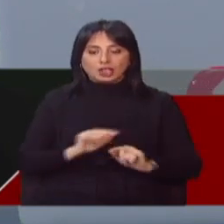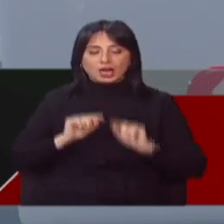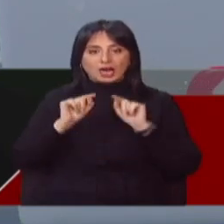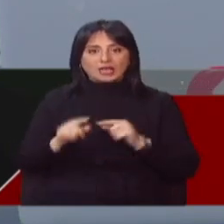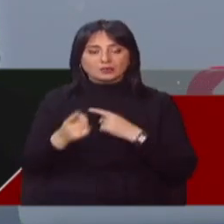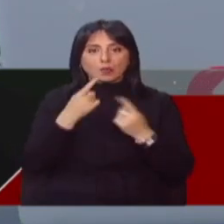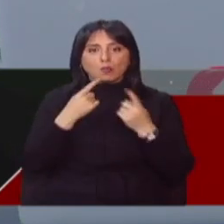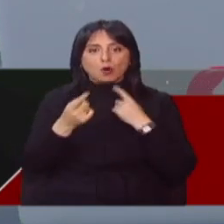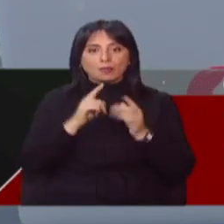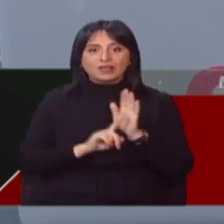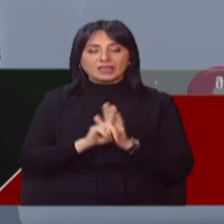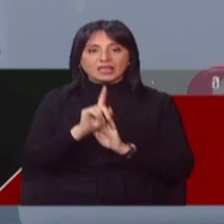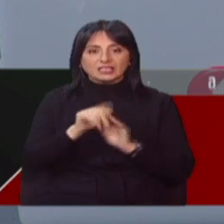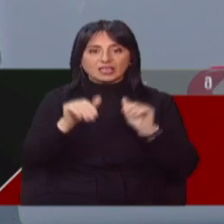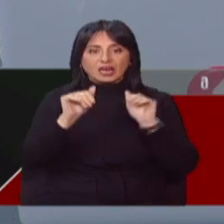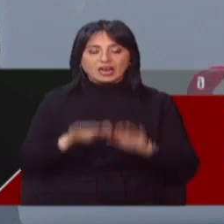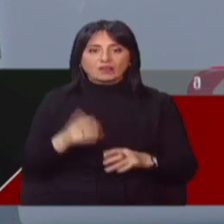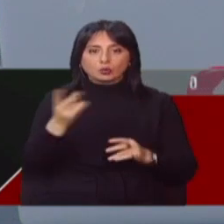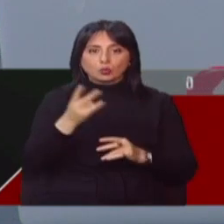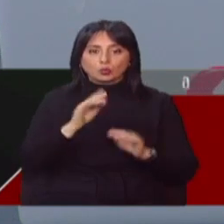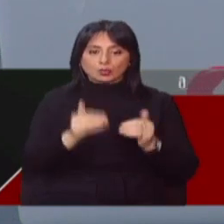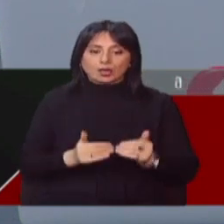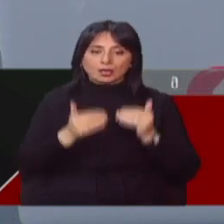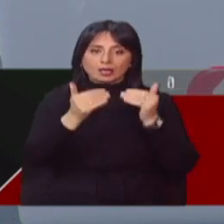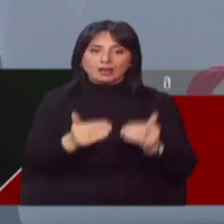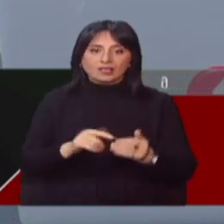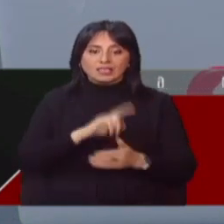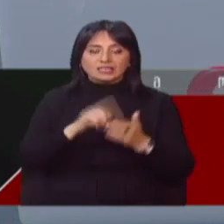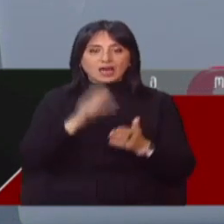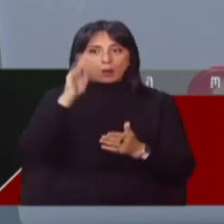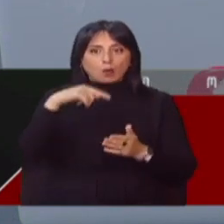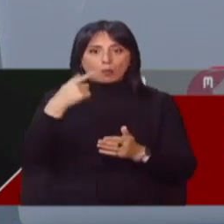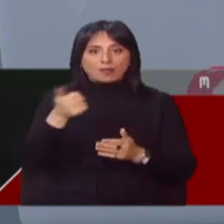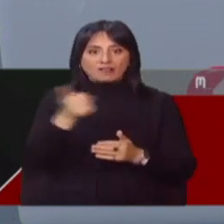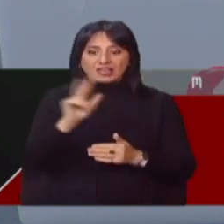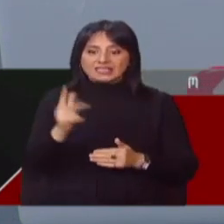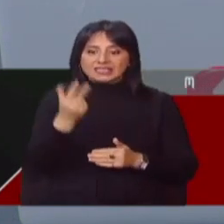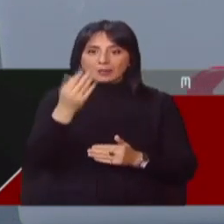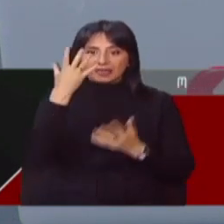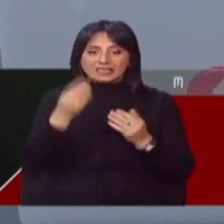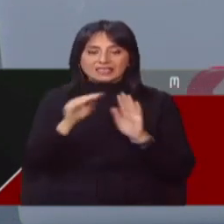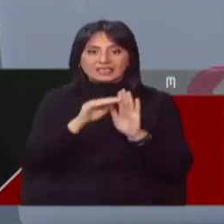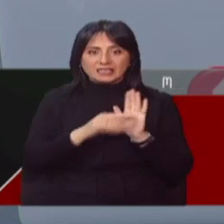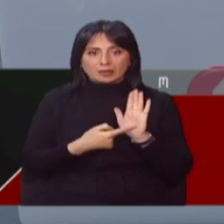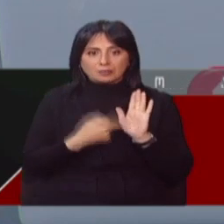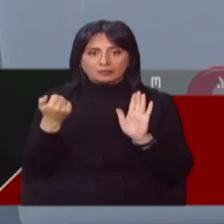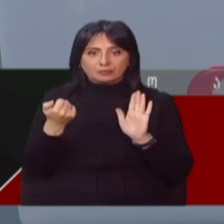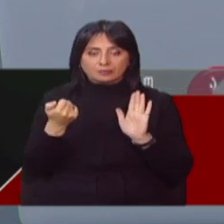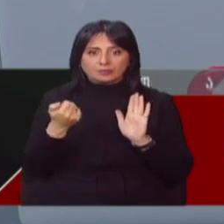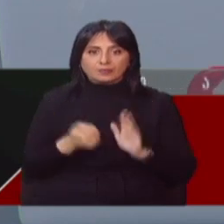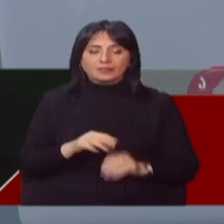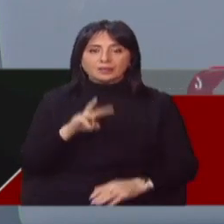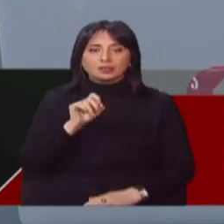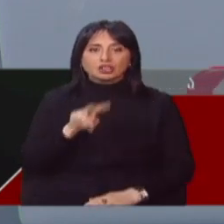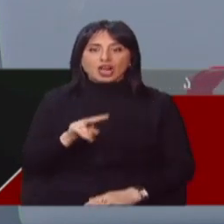გაწევრიანებაზე მოლაპარაკებების დაწყების გადაწყვეტილება უნდა გადადოს და საკითხი მომავალი კვირის სამიტის დღის წესრიგიდან საერთოდ ამოიღოს.